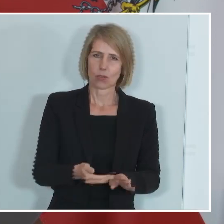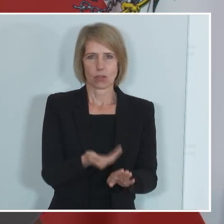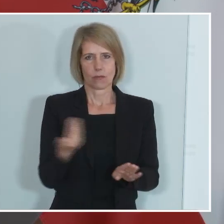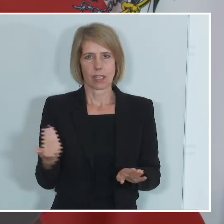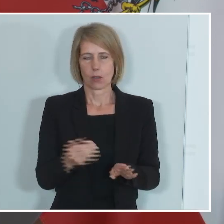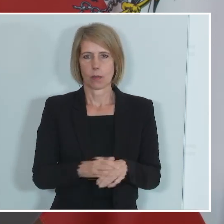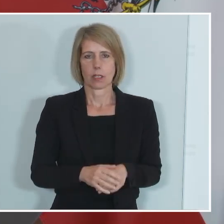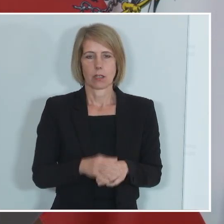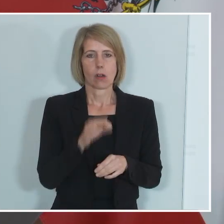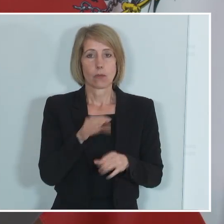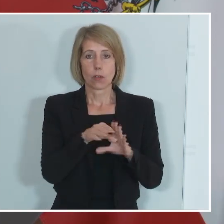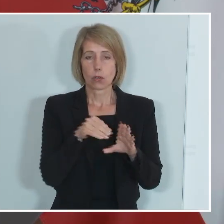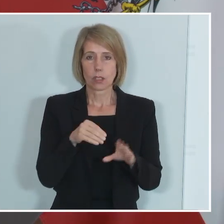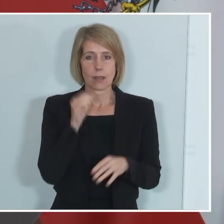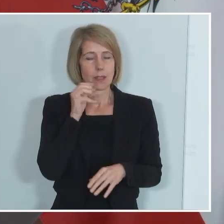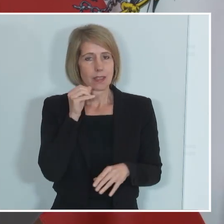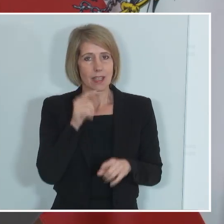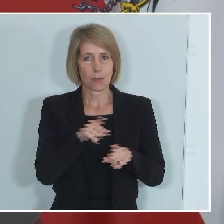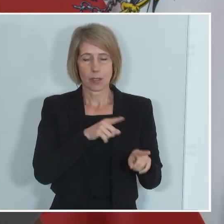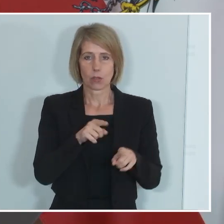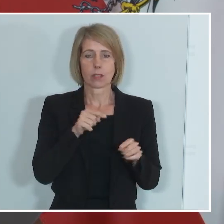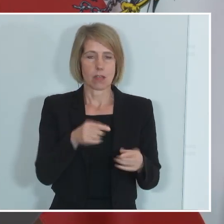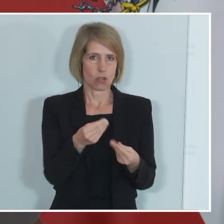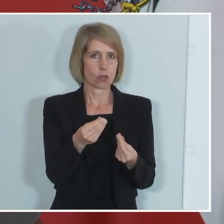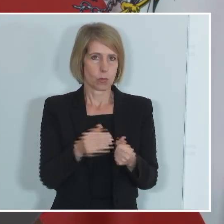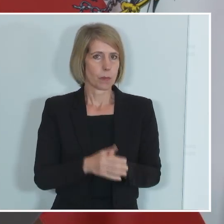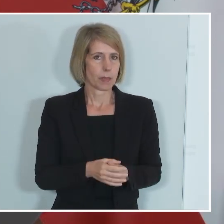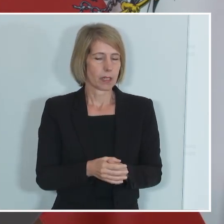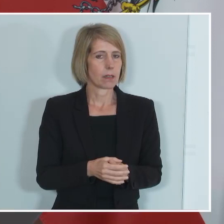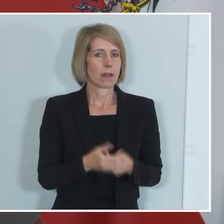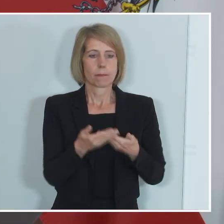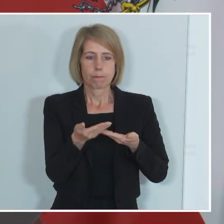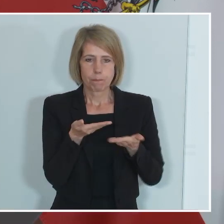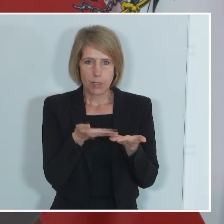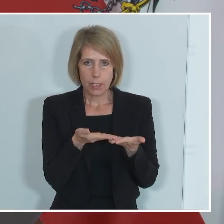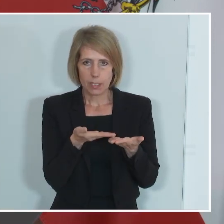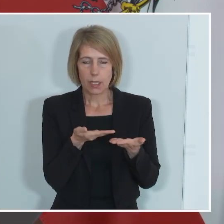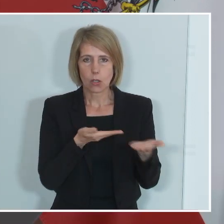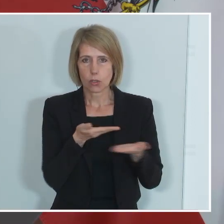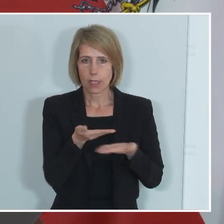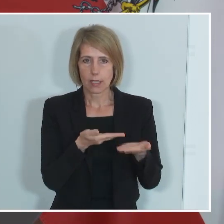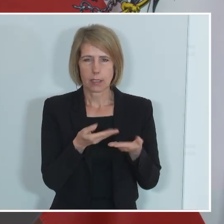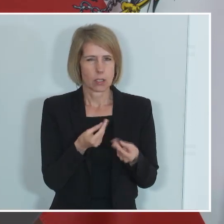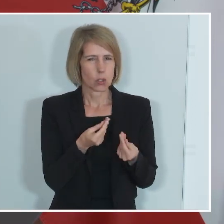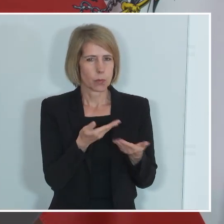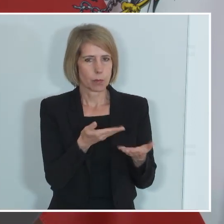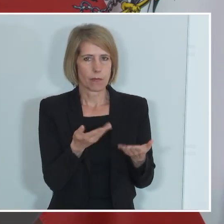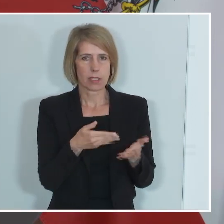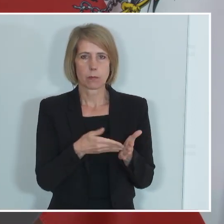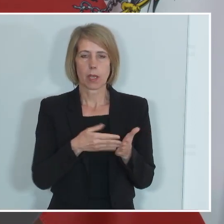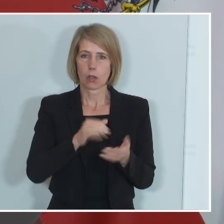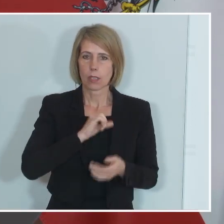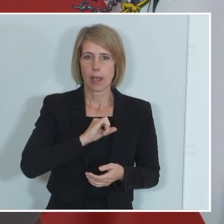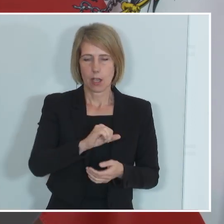die Unternehmen tagtäglich bedeutet, das spürt man, wenn man mit ihnen auch im direkten Kontakt ist. Und daher braucht es ganz rasch